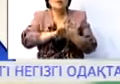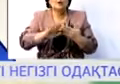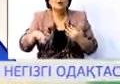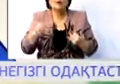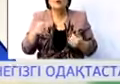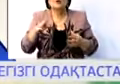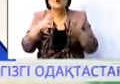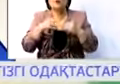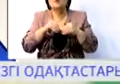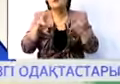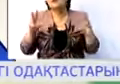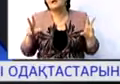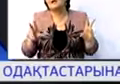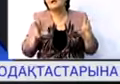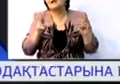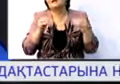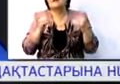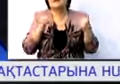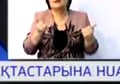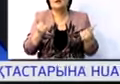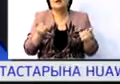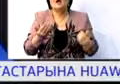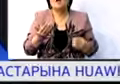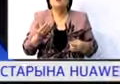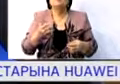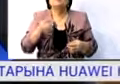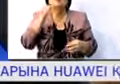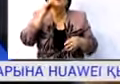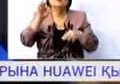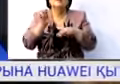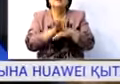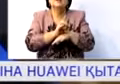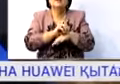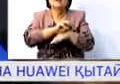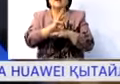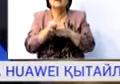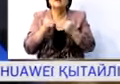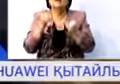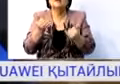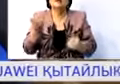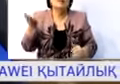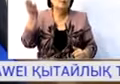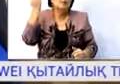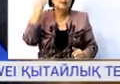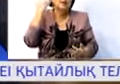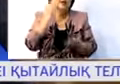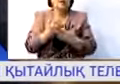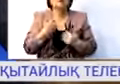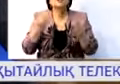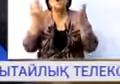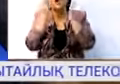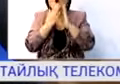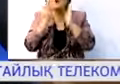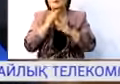екеуінің отбасында жанұясы яғни артады дейді. От ағасын сыйлау біздің сол пайғамбар кезінен келе жатқан біздің